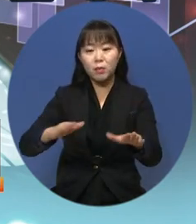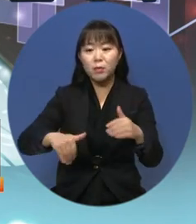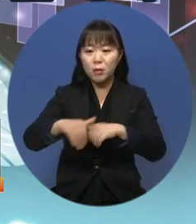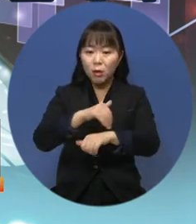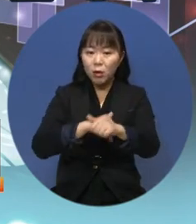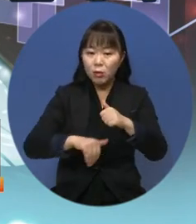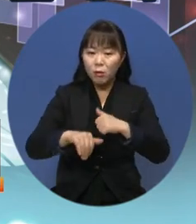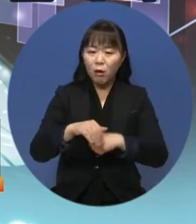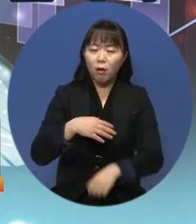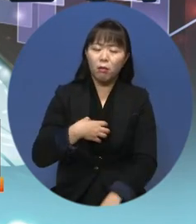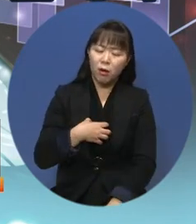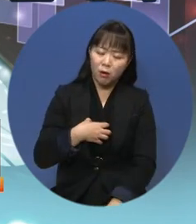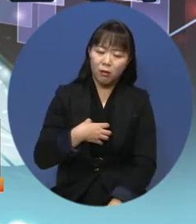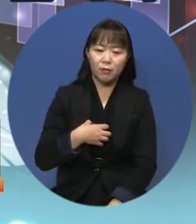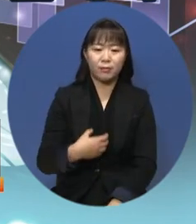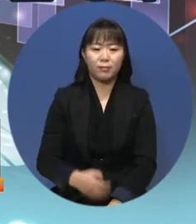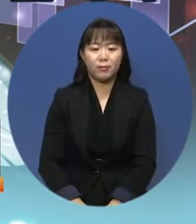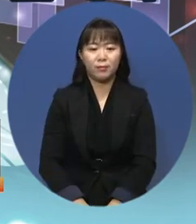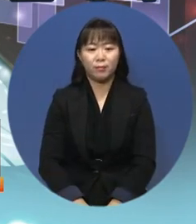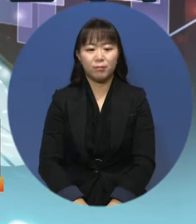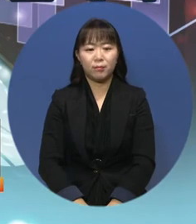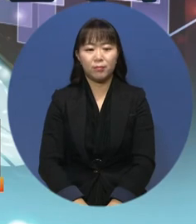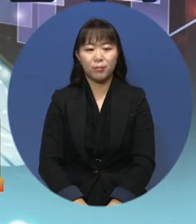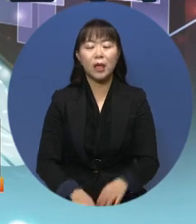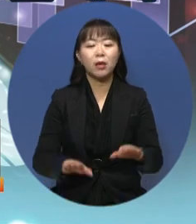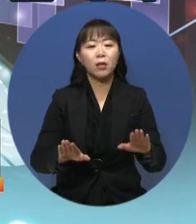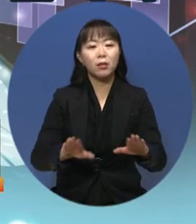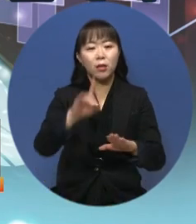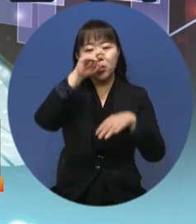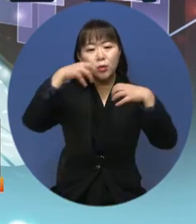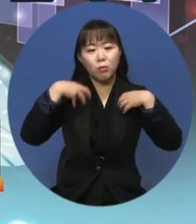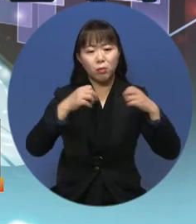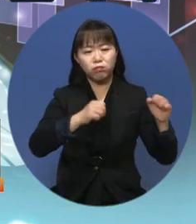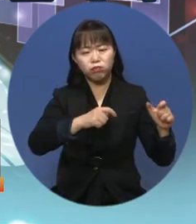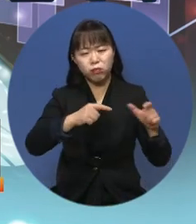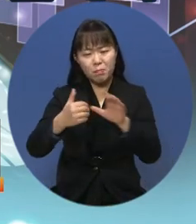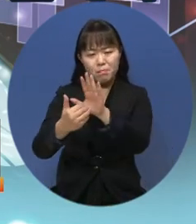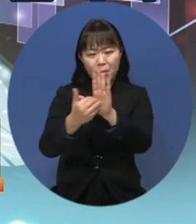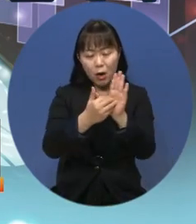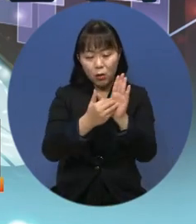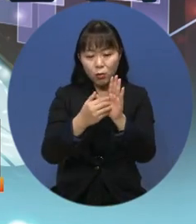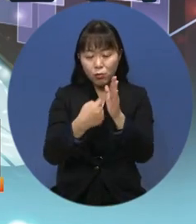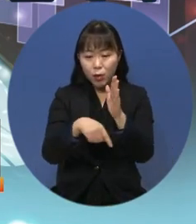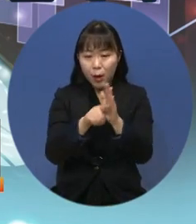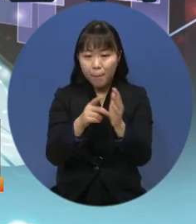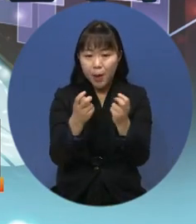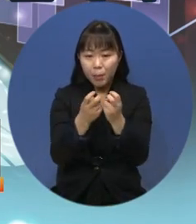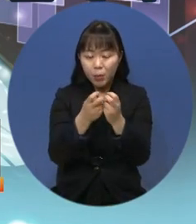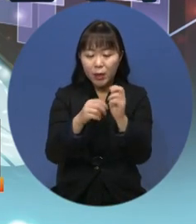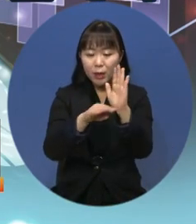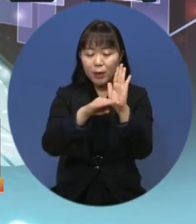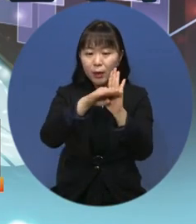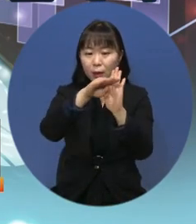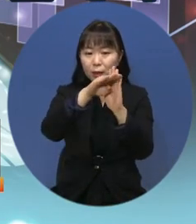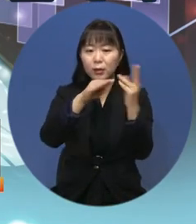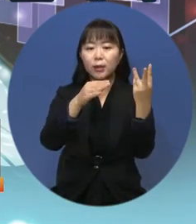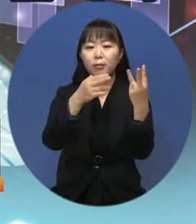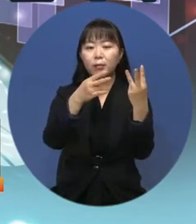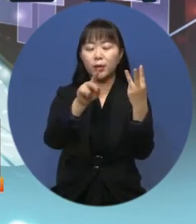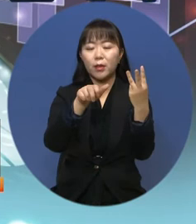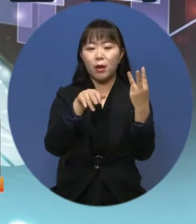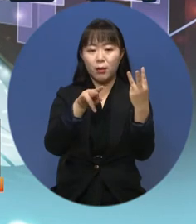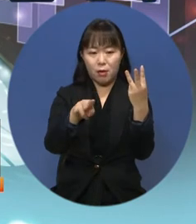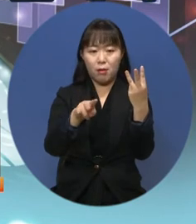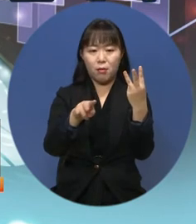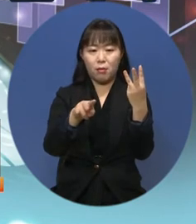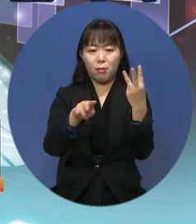불안한 것입니다 이제 정부도 확산을 막기 위한 조치로 3단계까지 격상을 해야 할 처지 해